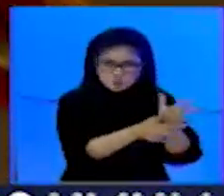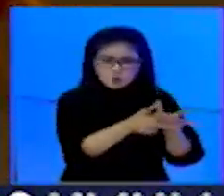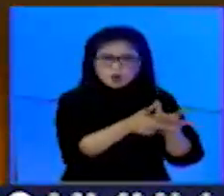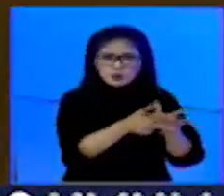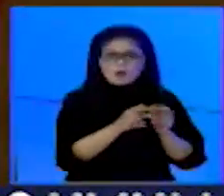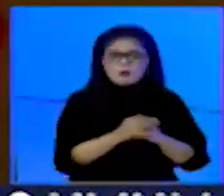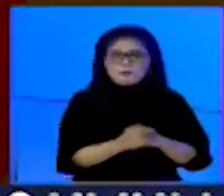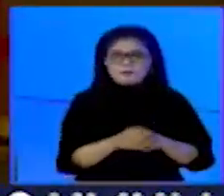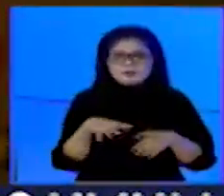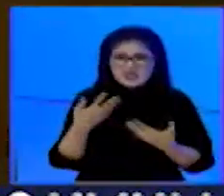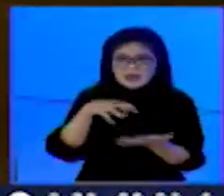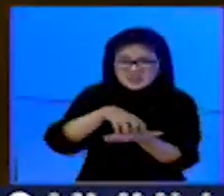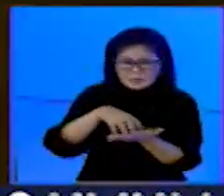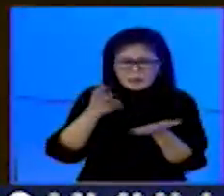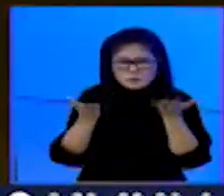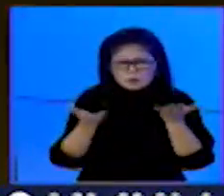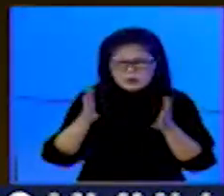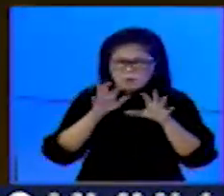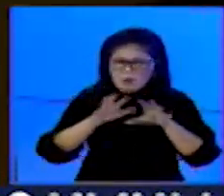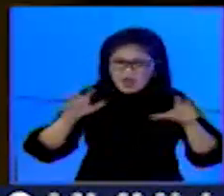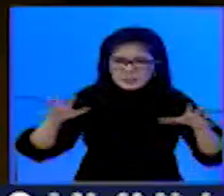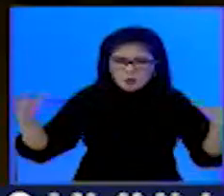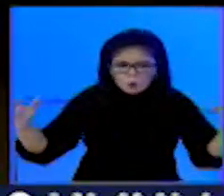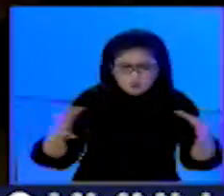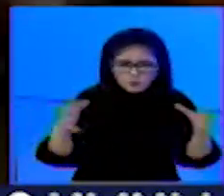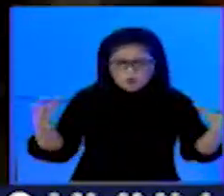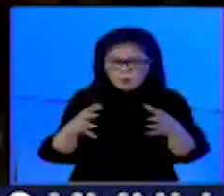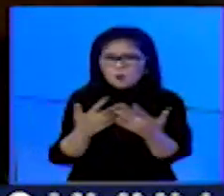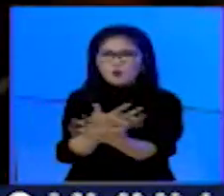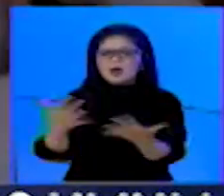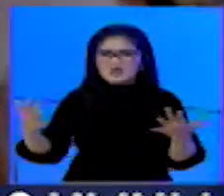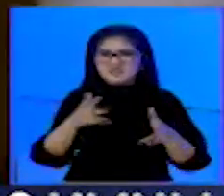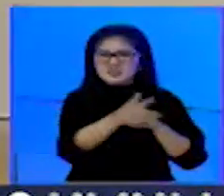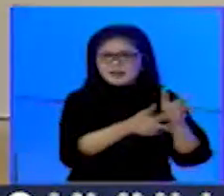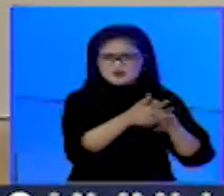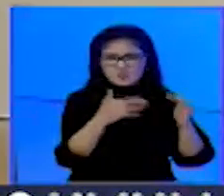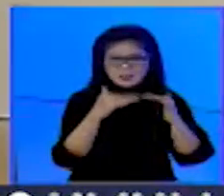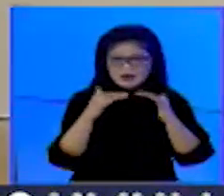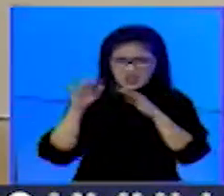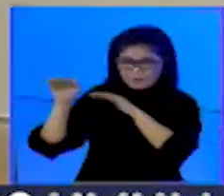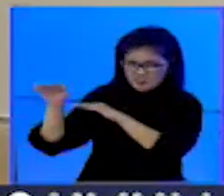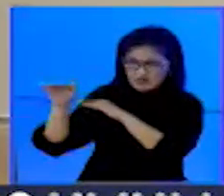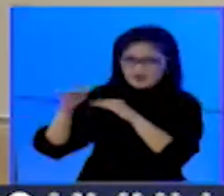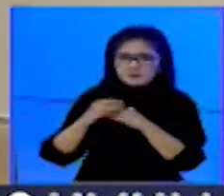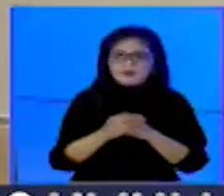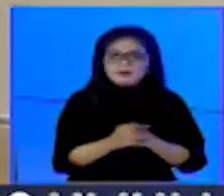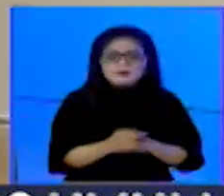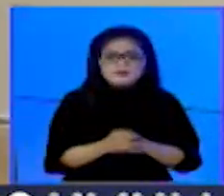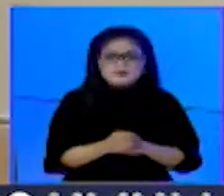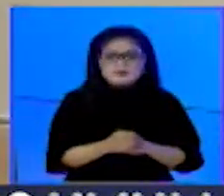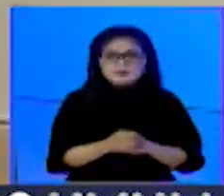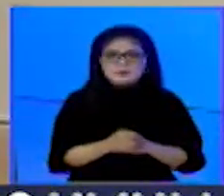yang memungkinkan adanya banyaknya kerumunan masyarakat di Stasiun Tanah Abang. Selain itu, pemirsa,